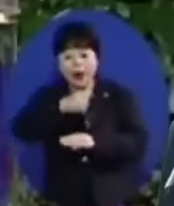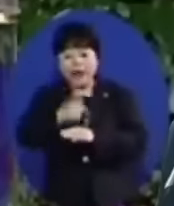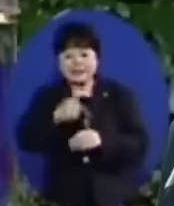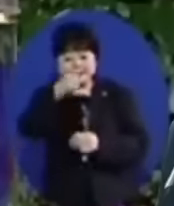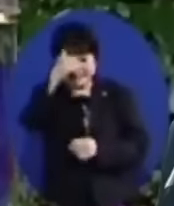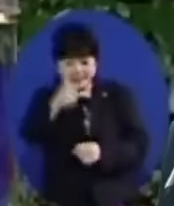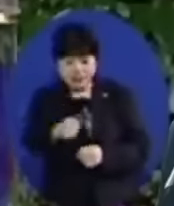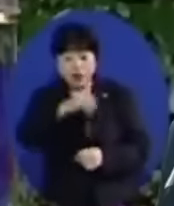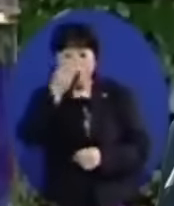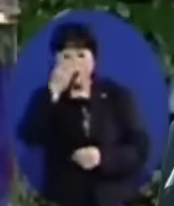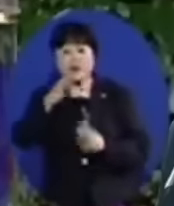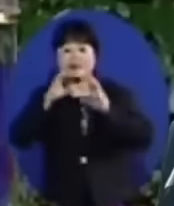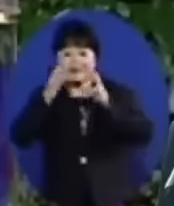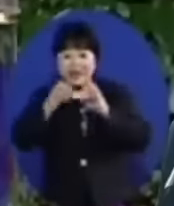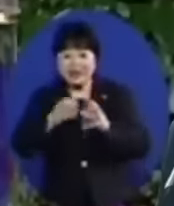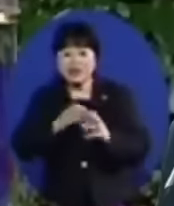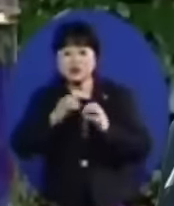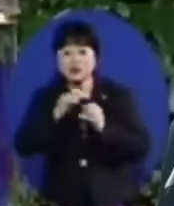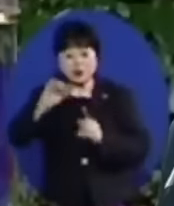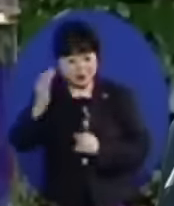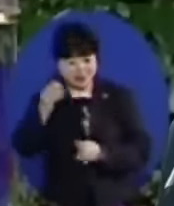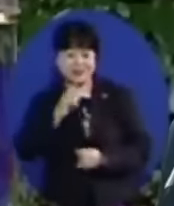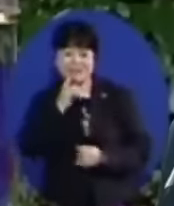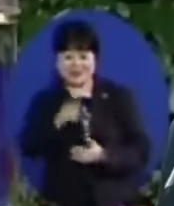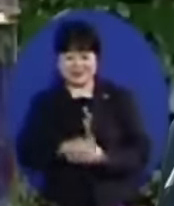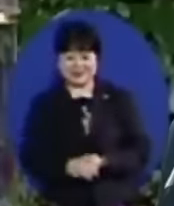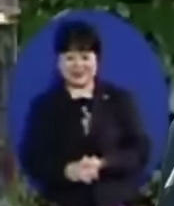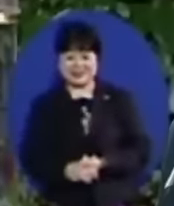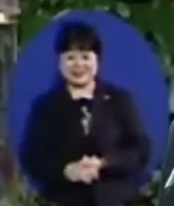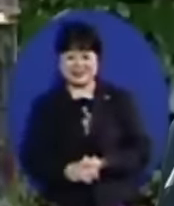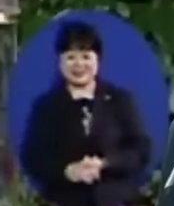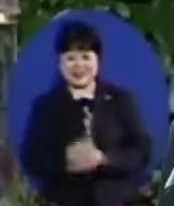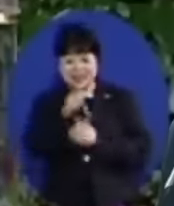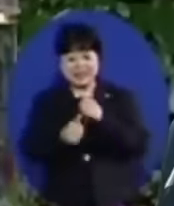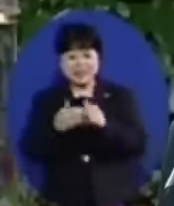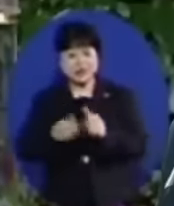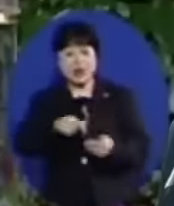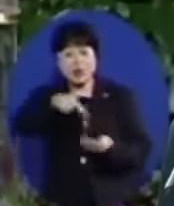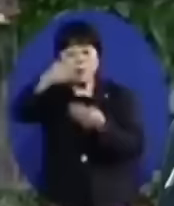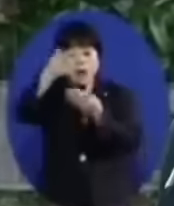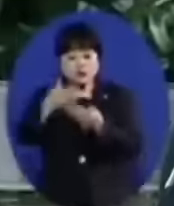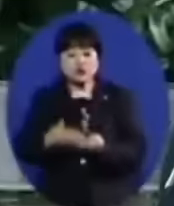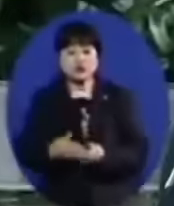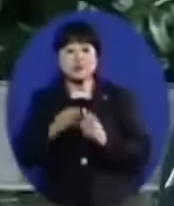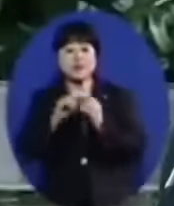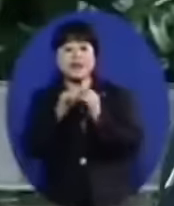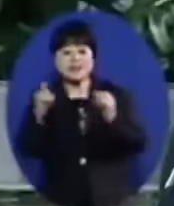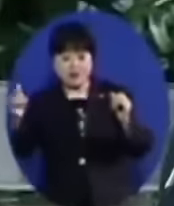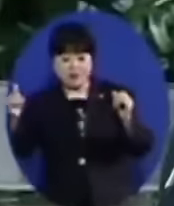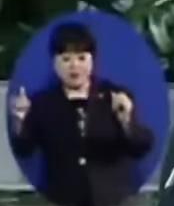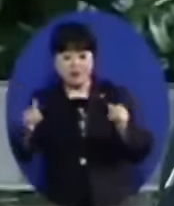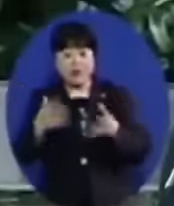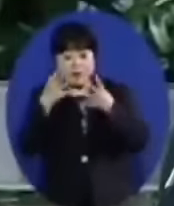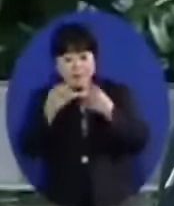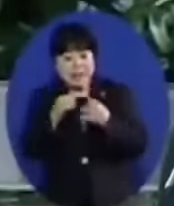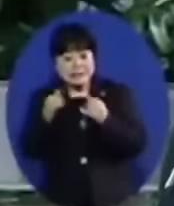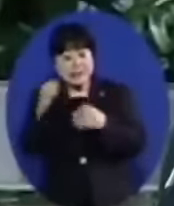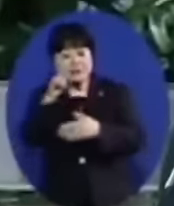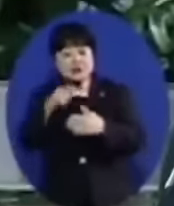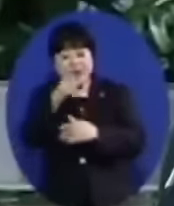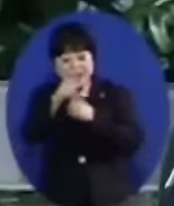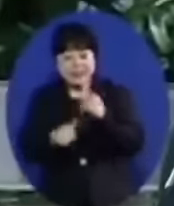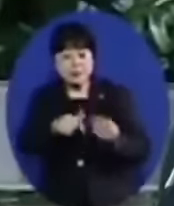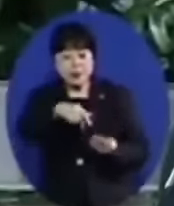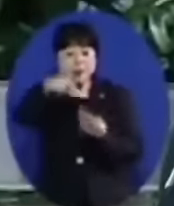제사장들이요 거룩한 나라요 그의 소유된 백성이 되고. 하나님이 택하신 족속이 되고 수많은 사람 중에